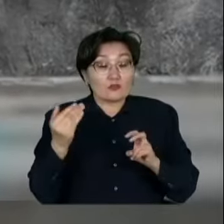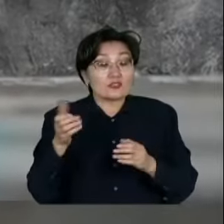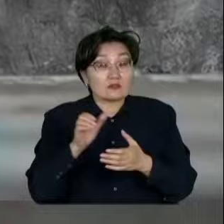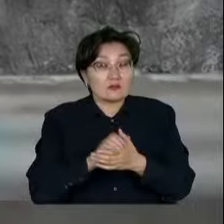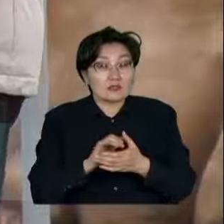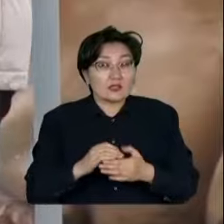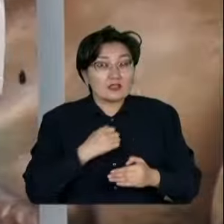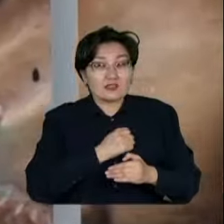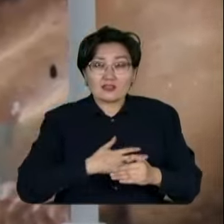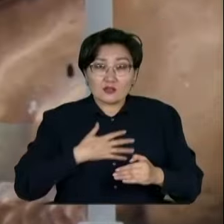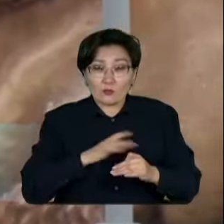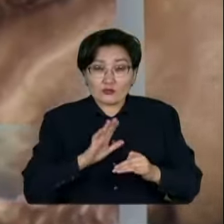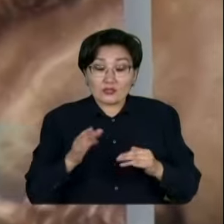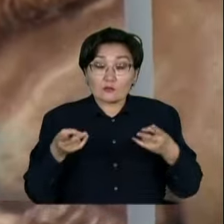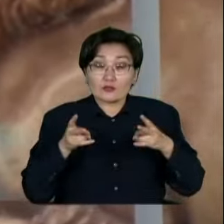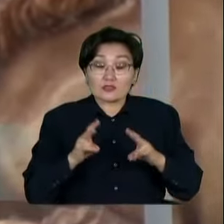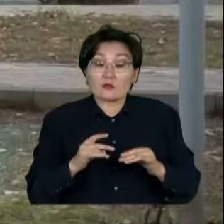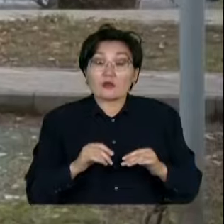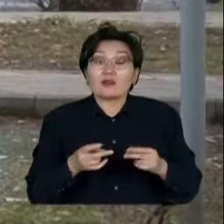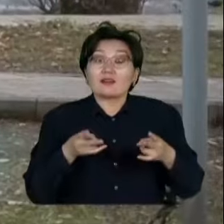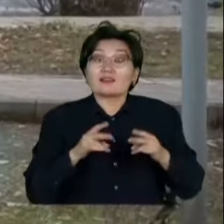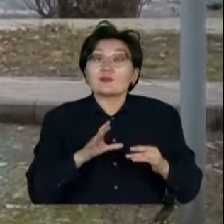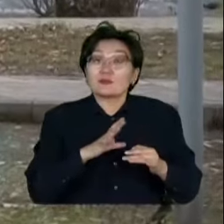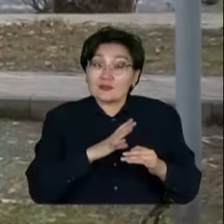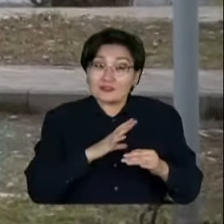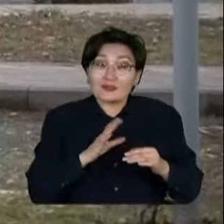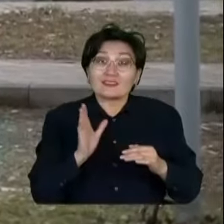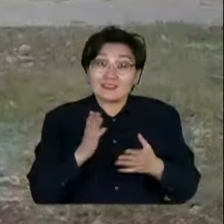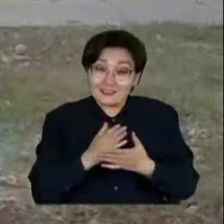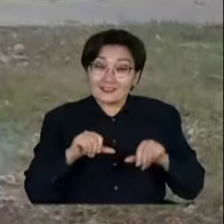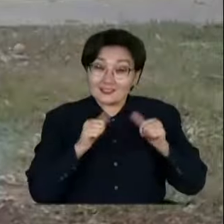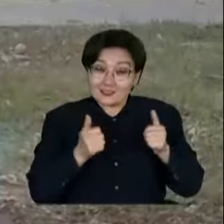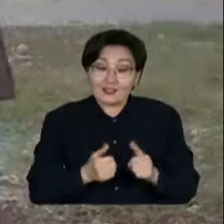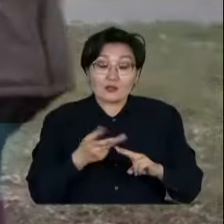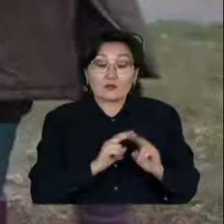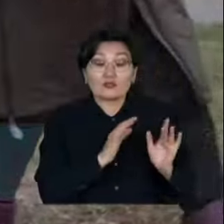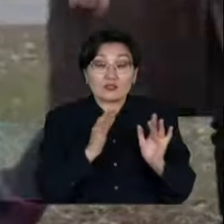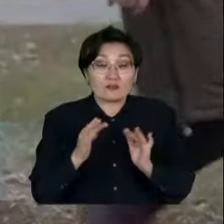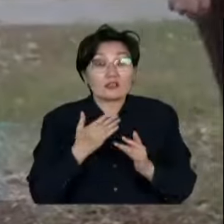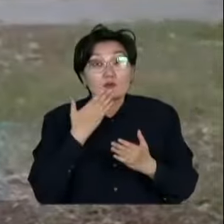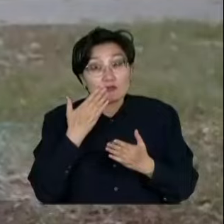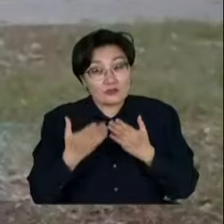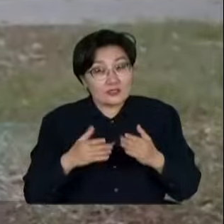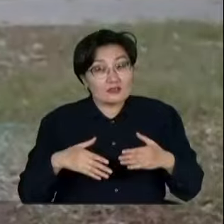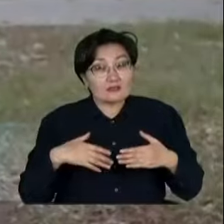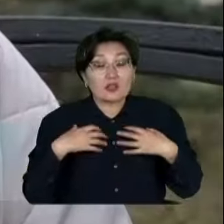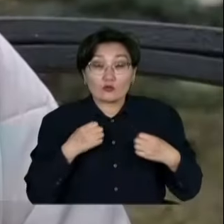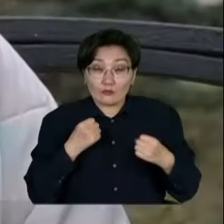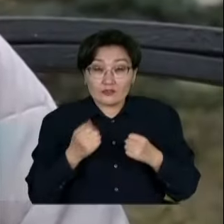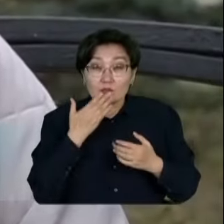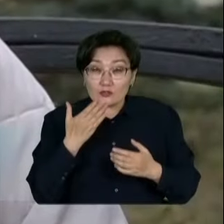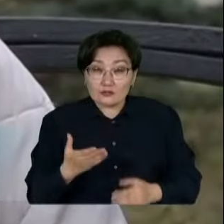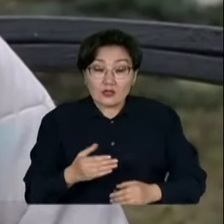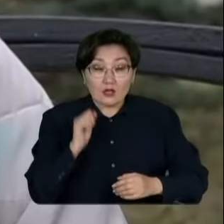не отчаивается. Она стала сердцем этого парка, говорят жители. Все ее знают, подходят, спрашивают о здоровье.